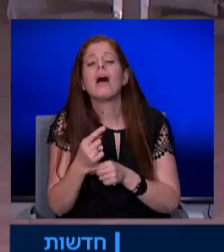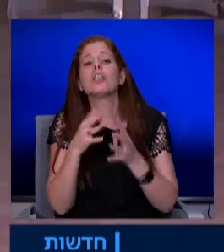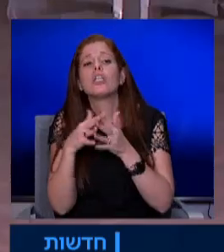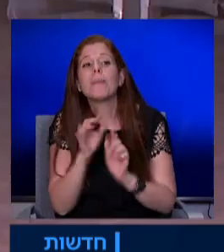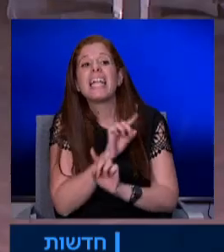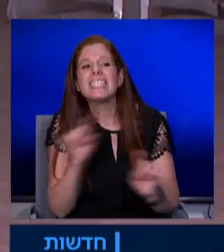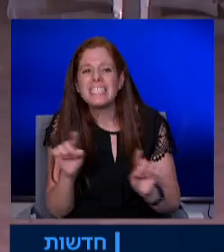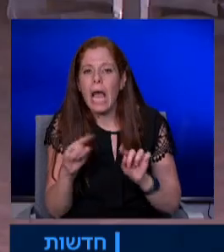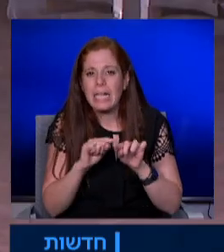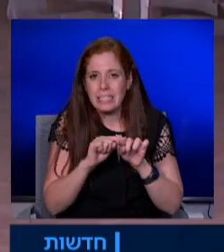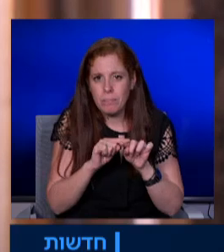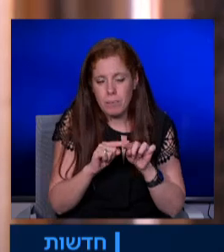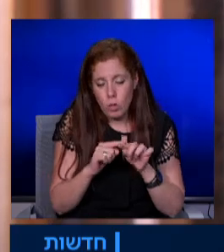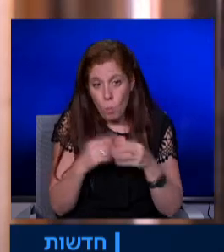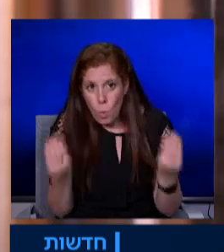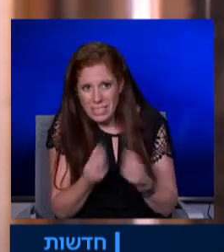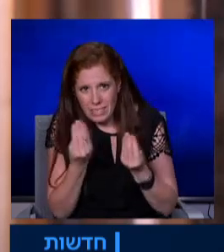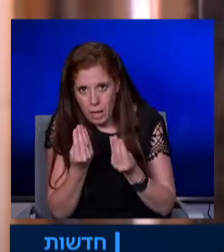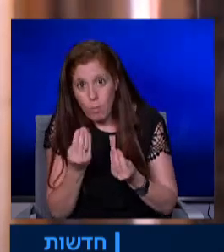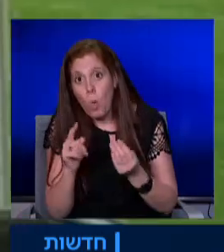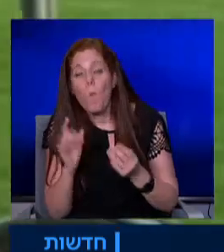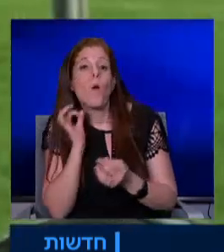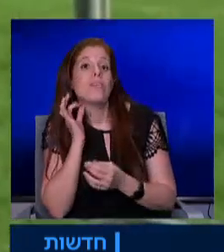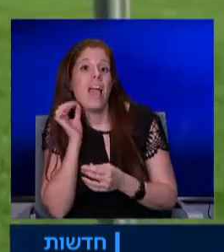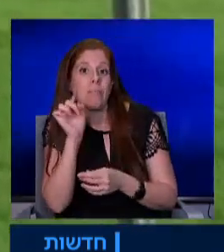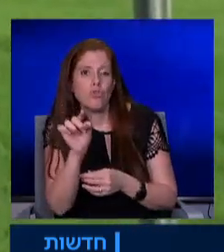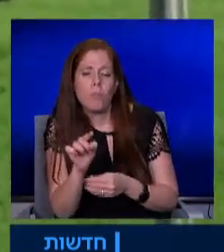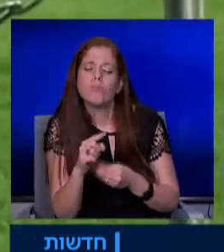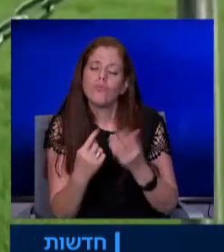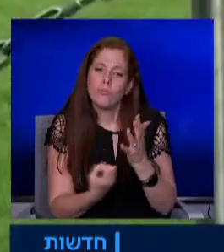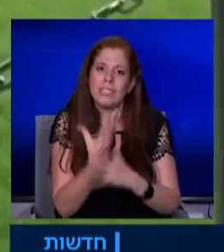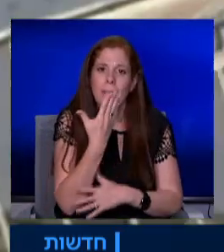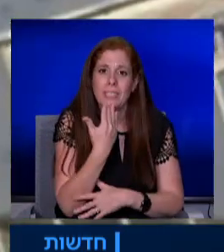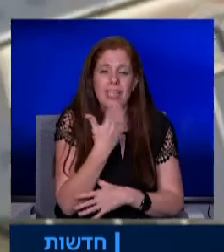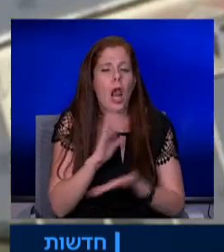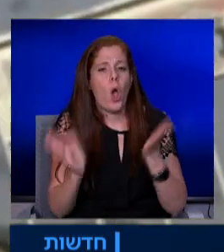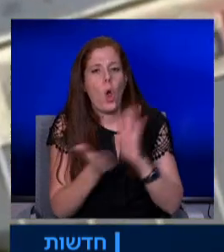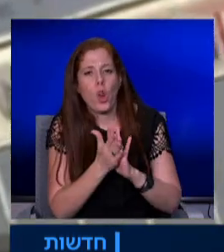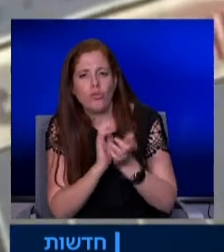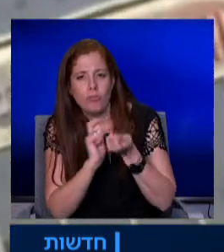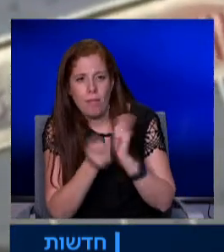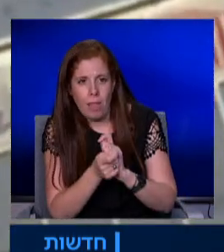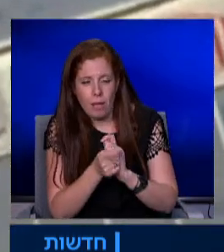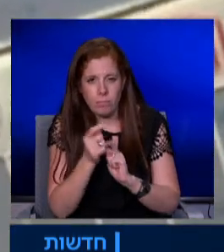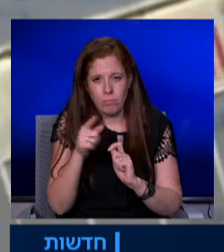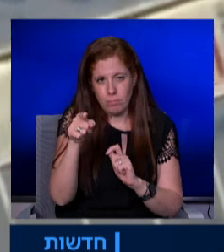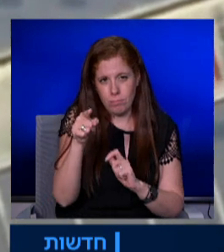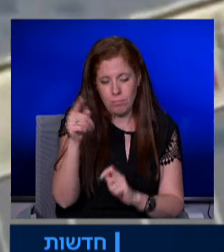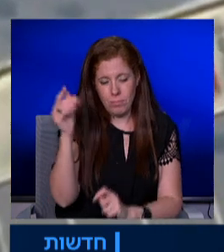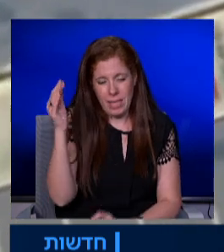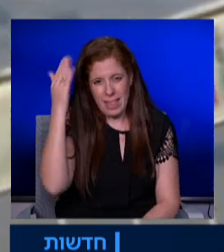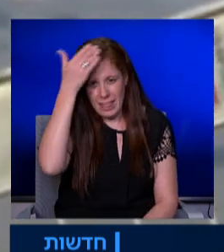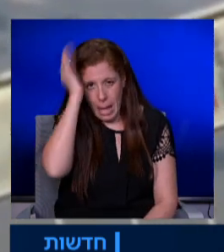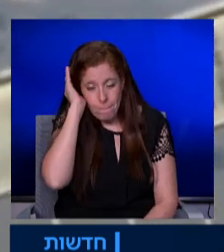כמו יין מפסגות כמיוצרים בישראל. כל זה השתנה בממשל טראמפ, וכאשר שר החוץ שלו מייק פומפאו קבע שגם